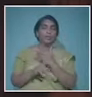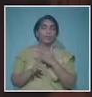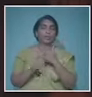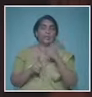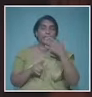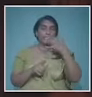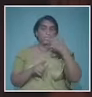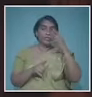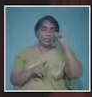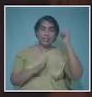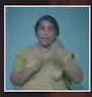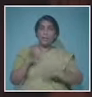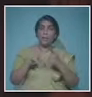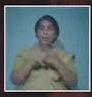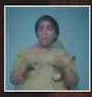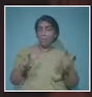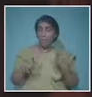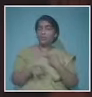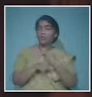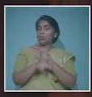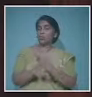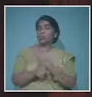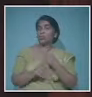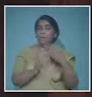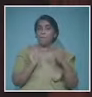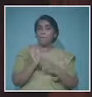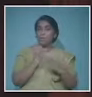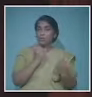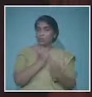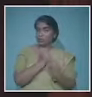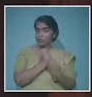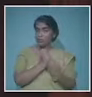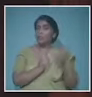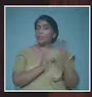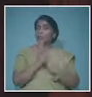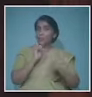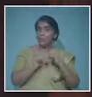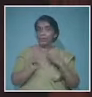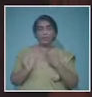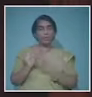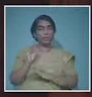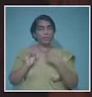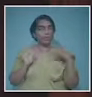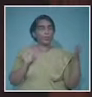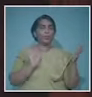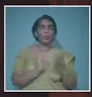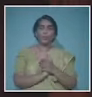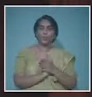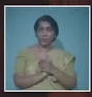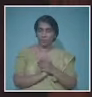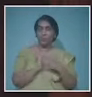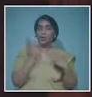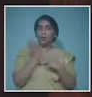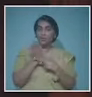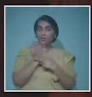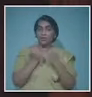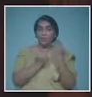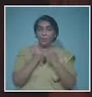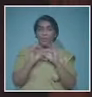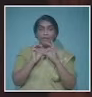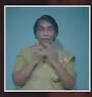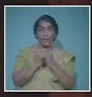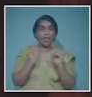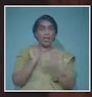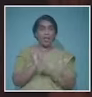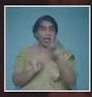kara manusia nana kara metuma ki purna sahayo gai labino apida ape amatiansyat eka badu samurdi labi paululing